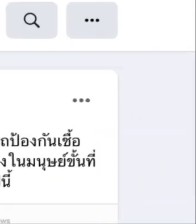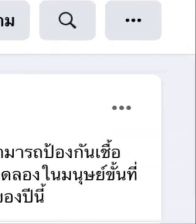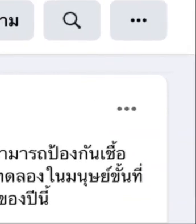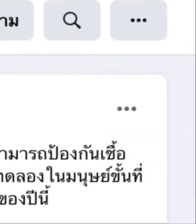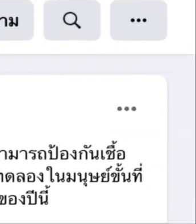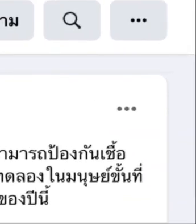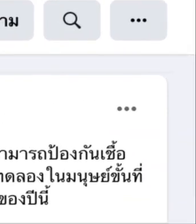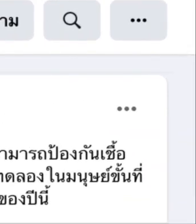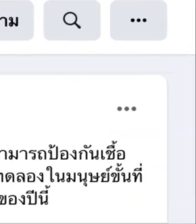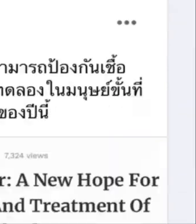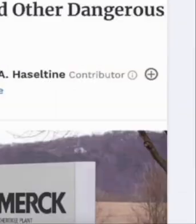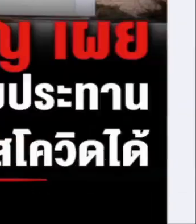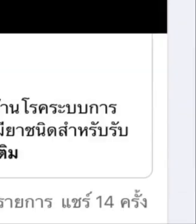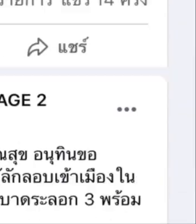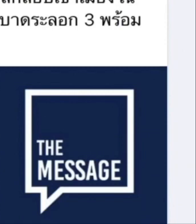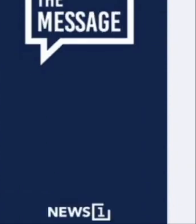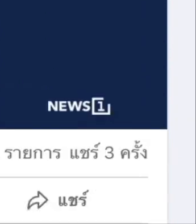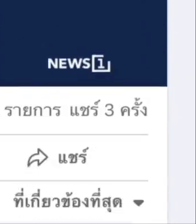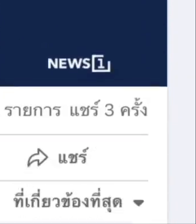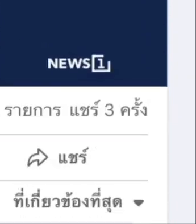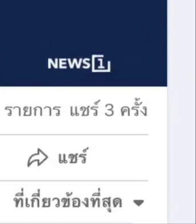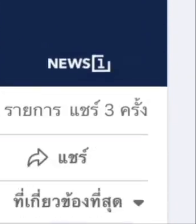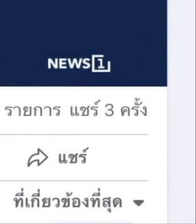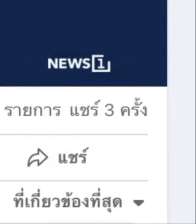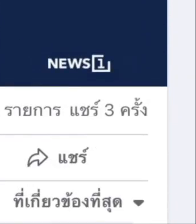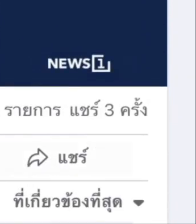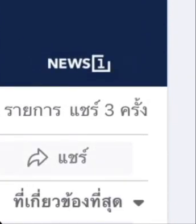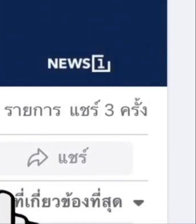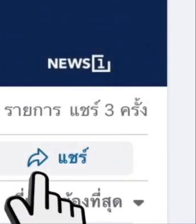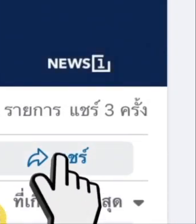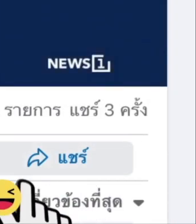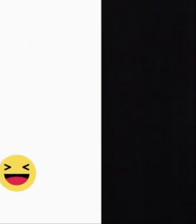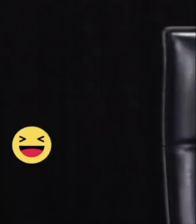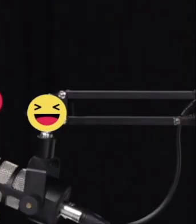าง Facebook กดไลค์กดแชร์เพจ News One